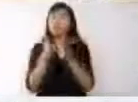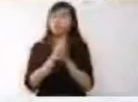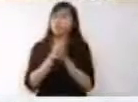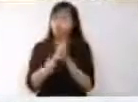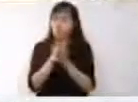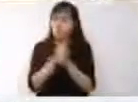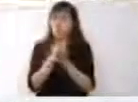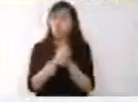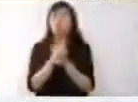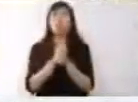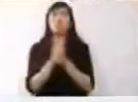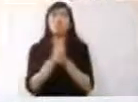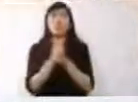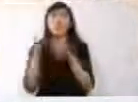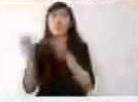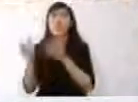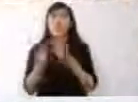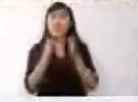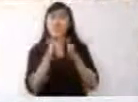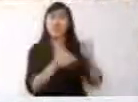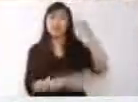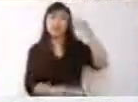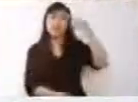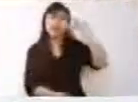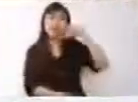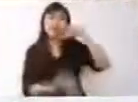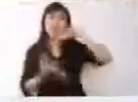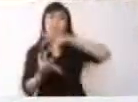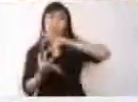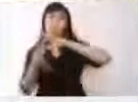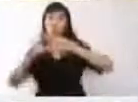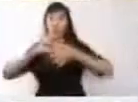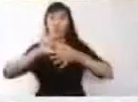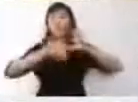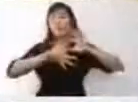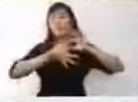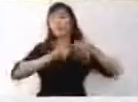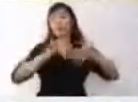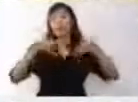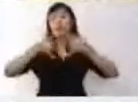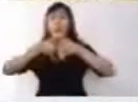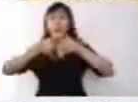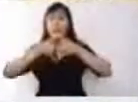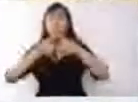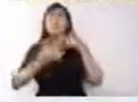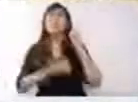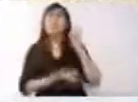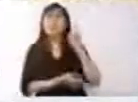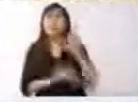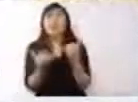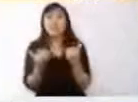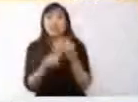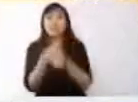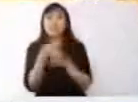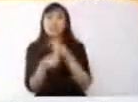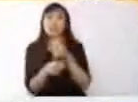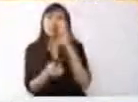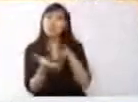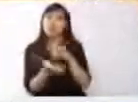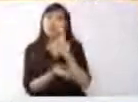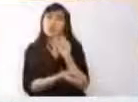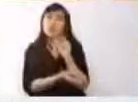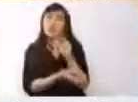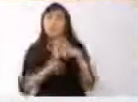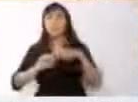mga spectators na rin po. Isa po sa kinukonsider nila ay tinatawag nilang simplification of the